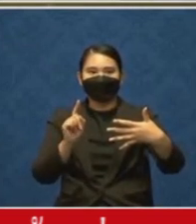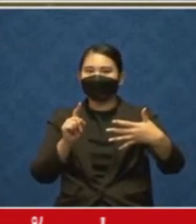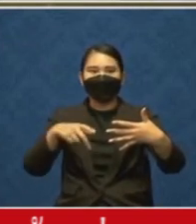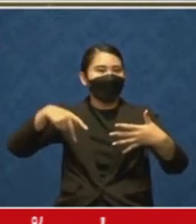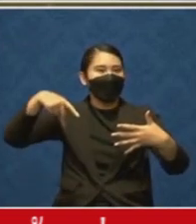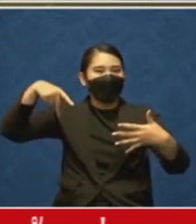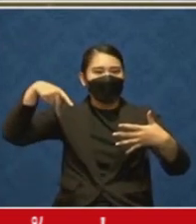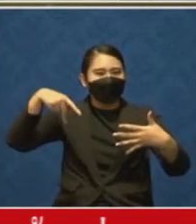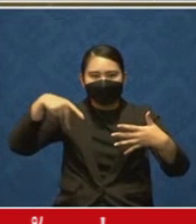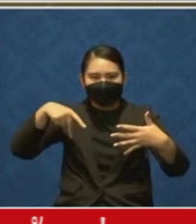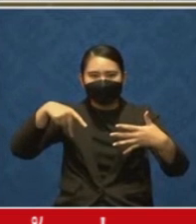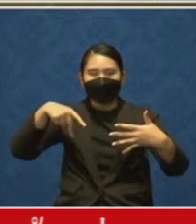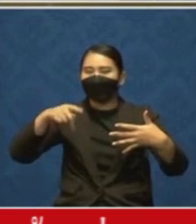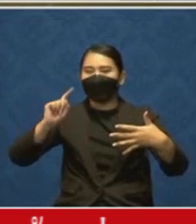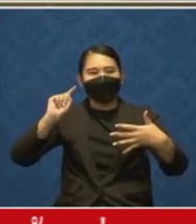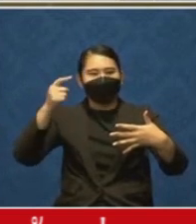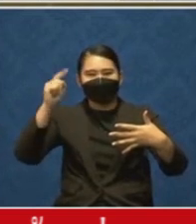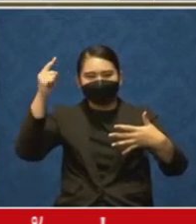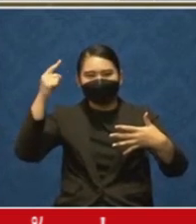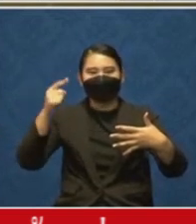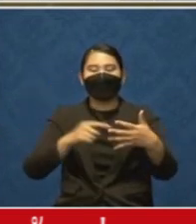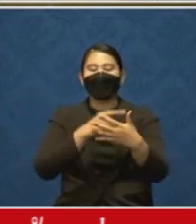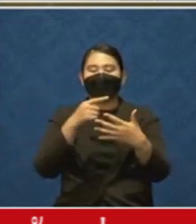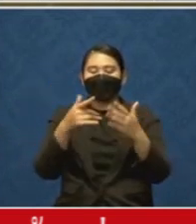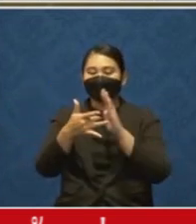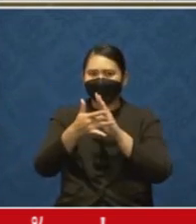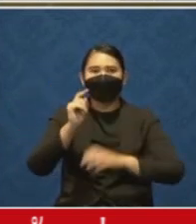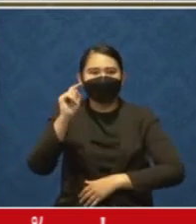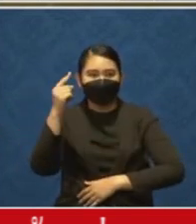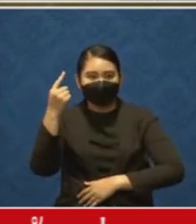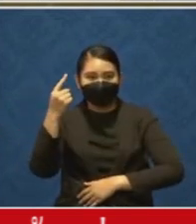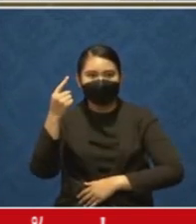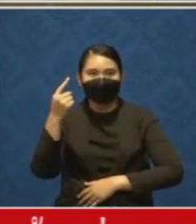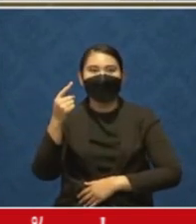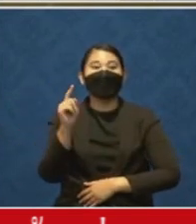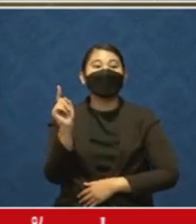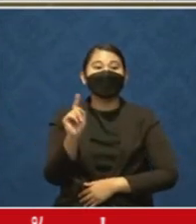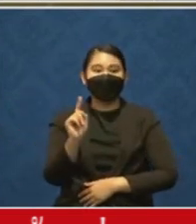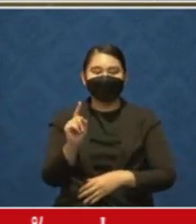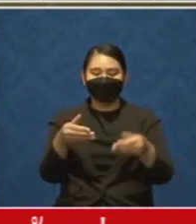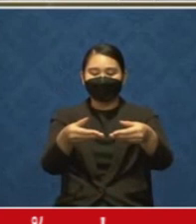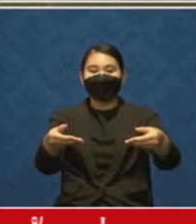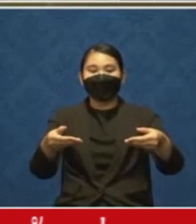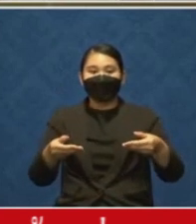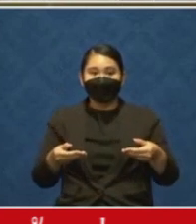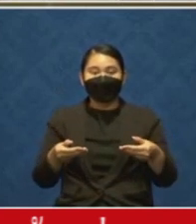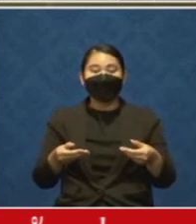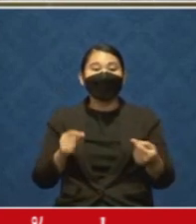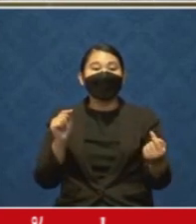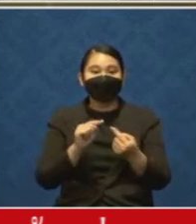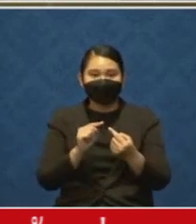พิเศษคุณสมบัติที่ล้ำยุคล้ำสมัย5ข้อเนี่ยก็ได้มาจากเอกสารการนำเสนองบประม